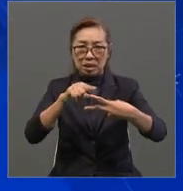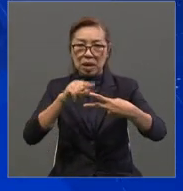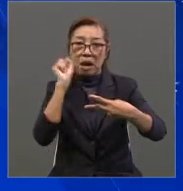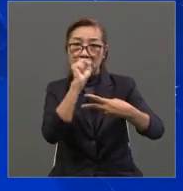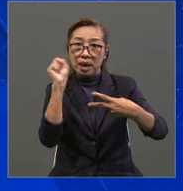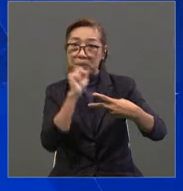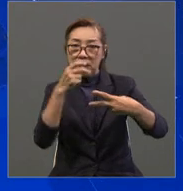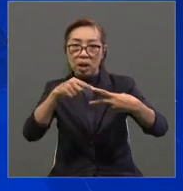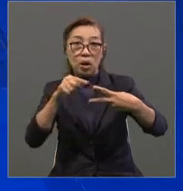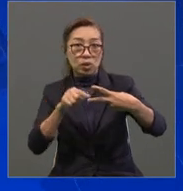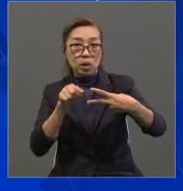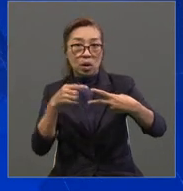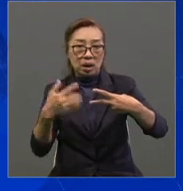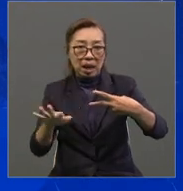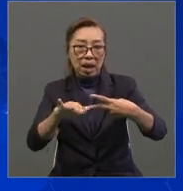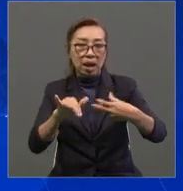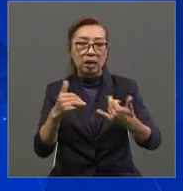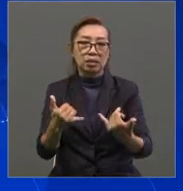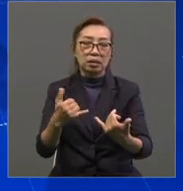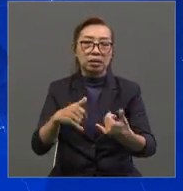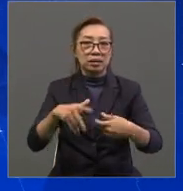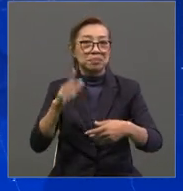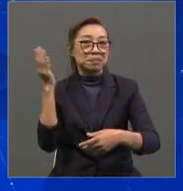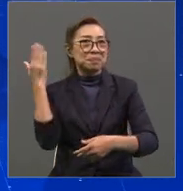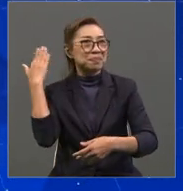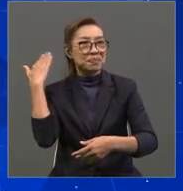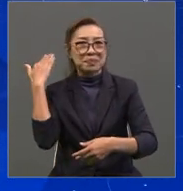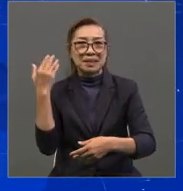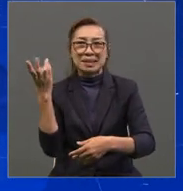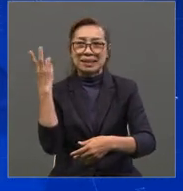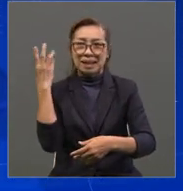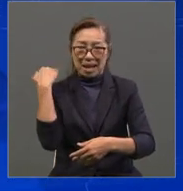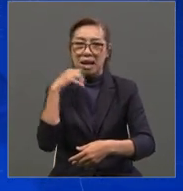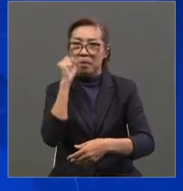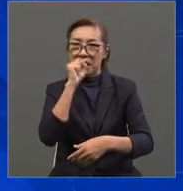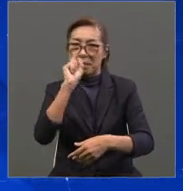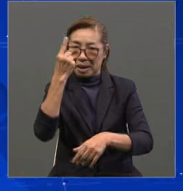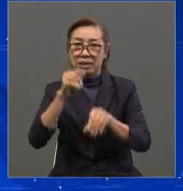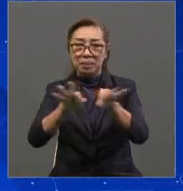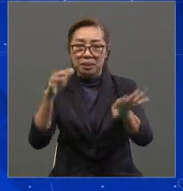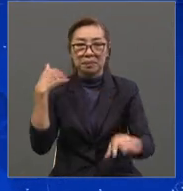สัญญาฮักที่คำชะโนดเบาใจแฟนเพลงซึ่งก็ออกมาเมื่อไม่นานนี้เองครับ